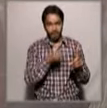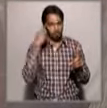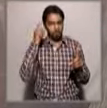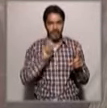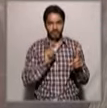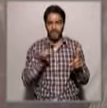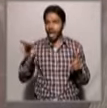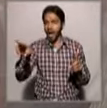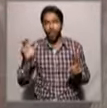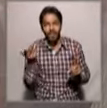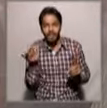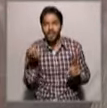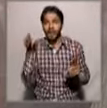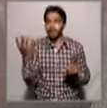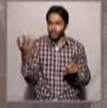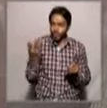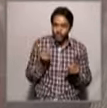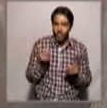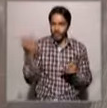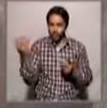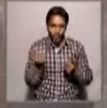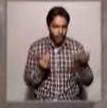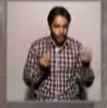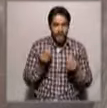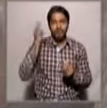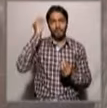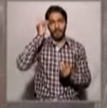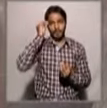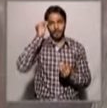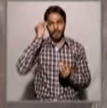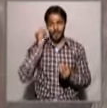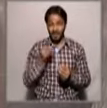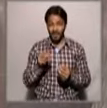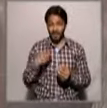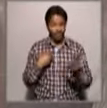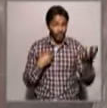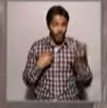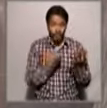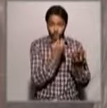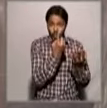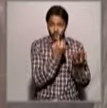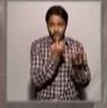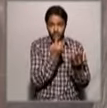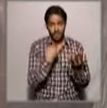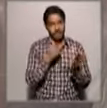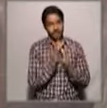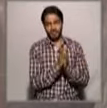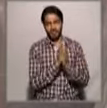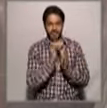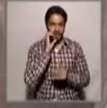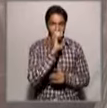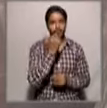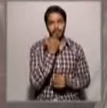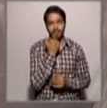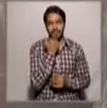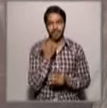بيتحلش بفتوى، بتحل بنوع من التفاوض. فتيجي هي وأخواتها ويقعدوا ويعيد